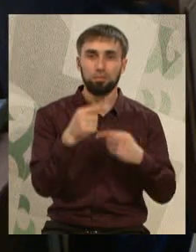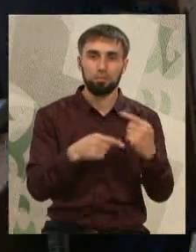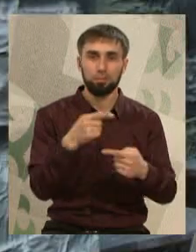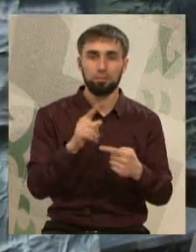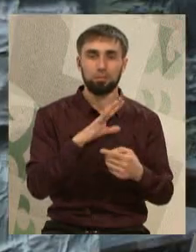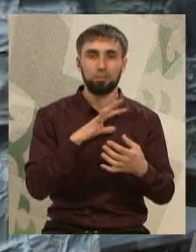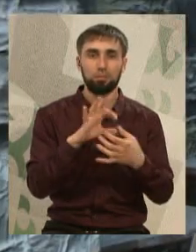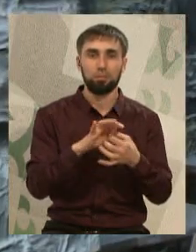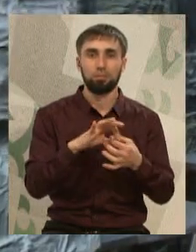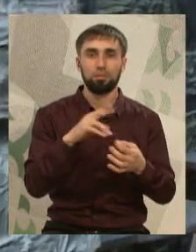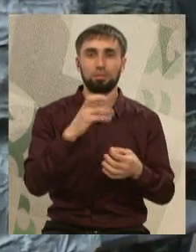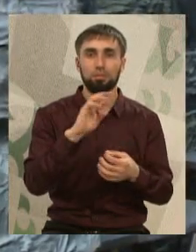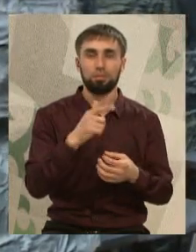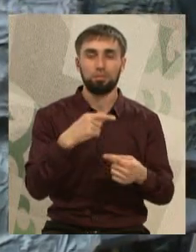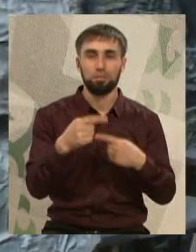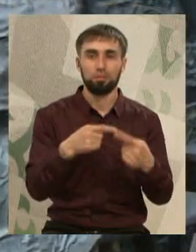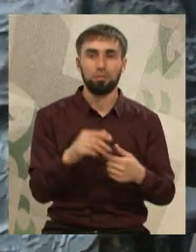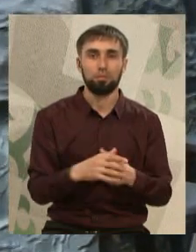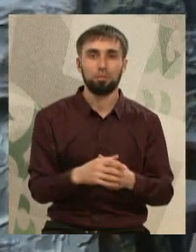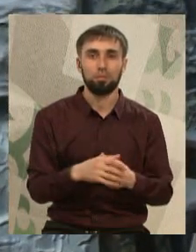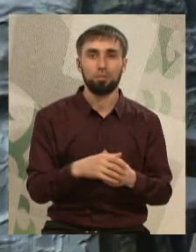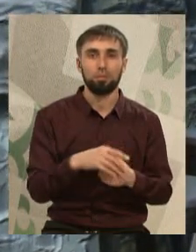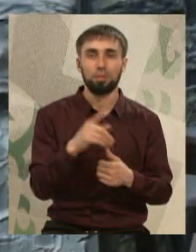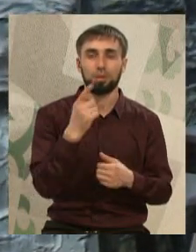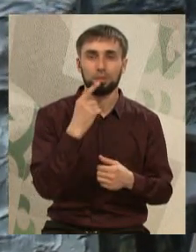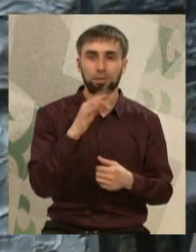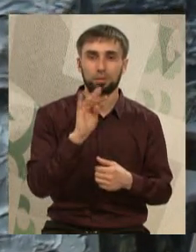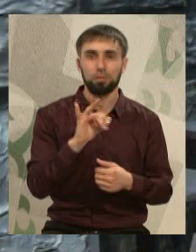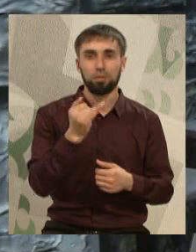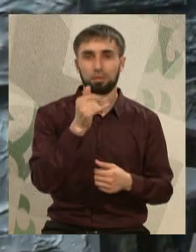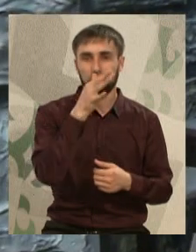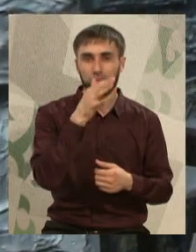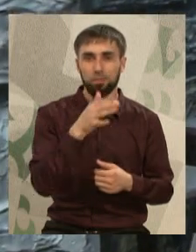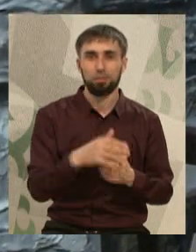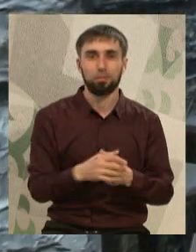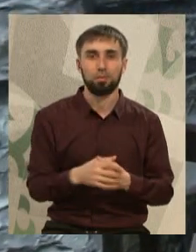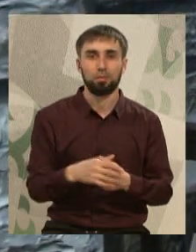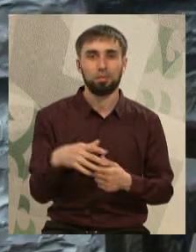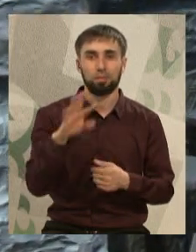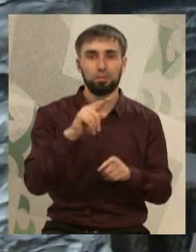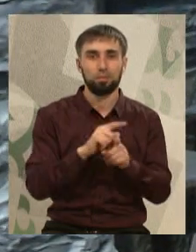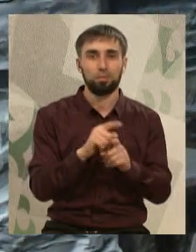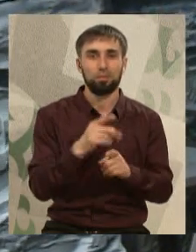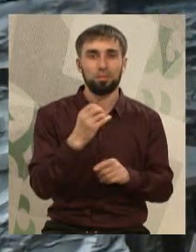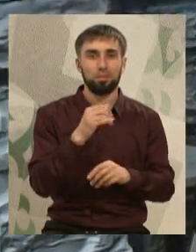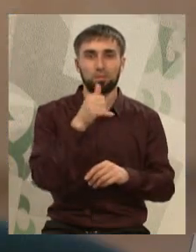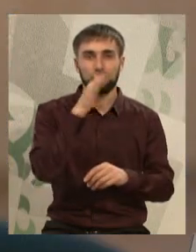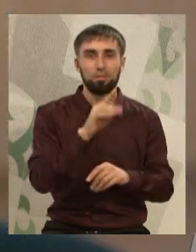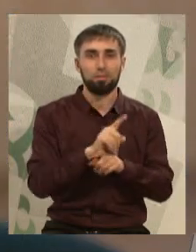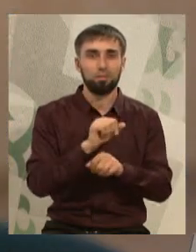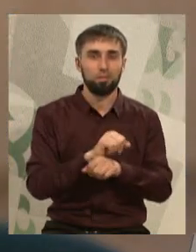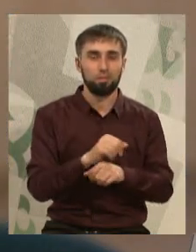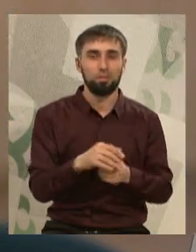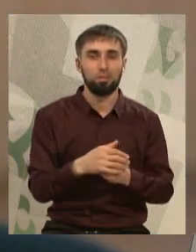между поколениями. Сочный колоритный язык и искрометный юмор никого не может оставить равнодушным. Лейле Муружевой